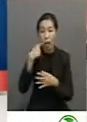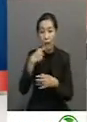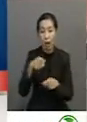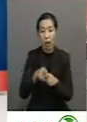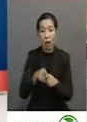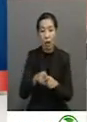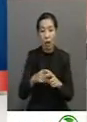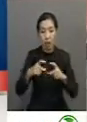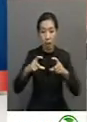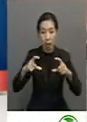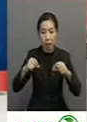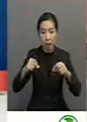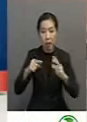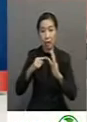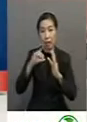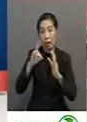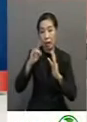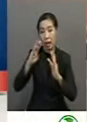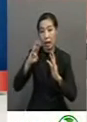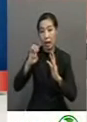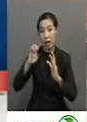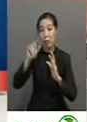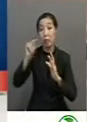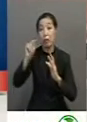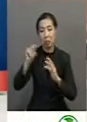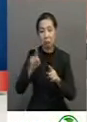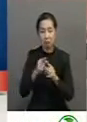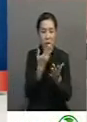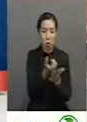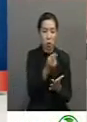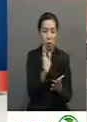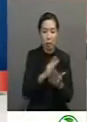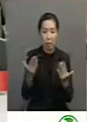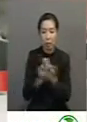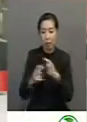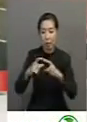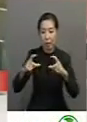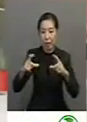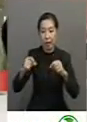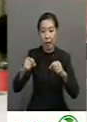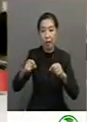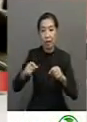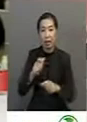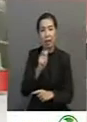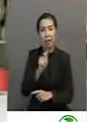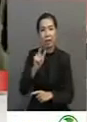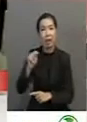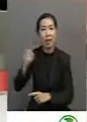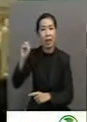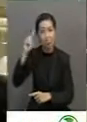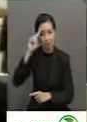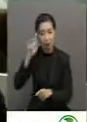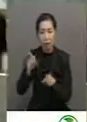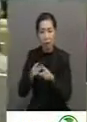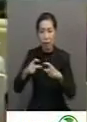ที่ใช้บัตรแทนเงินสดหรือบัตรเดบิตค่ะคุณผู้ชมเป็นบัตรที่บอกว่าผูกติดกับบัญชีเงินฝากธนาคารของคุณผู้ชมสาม